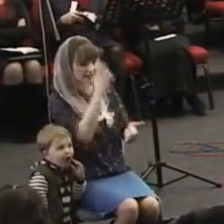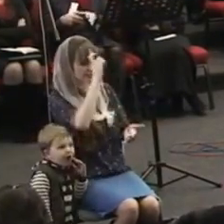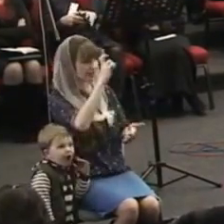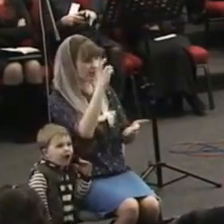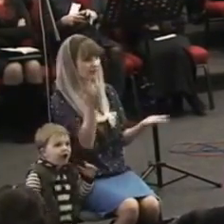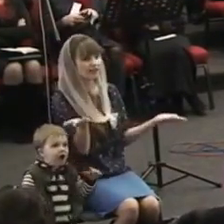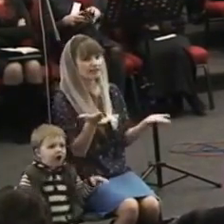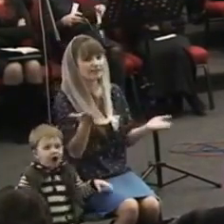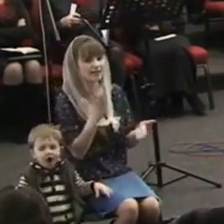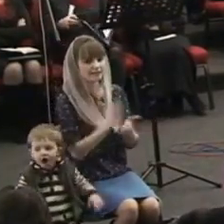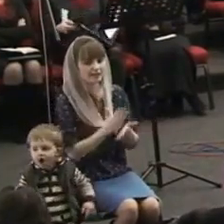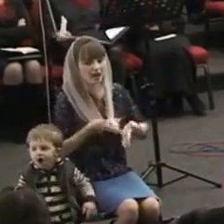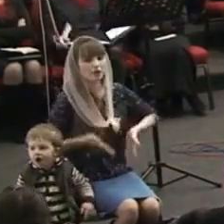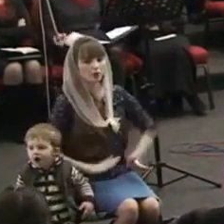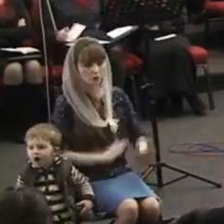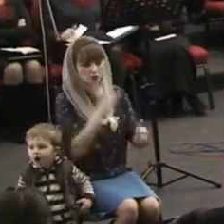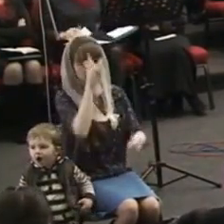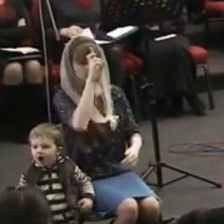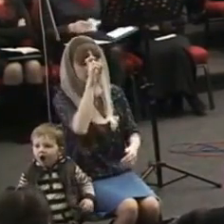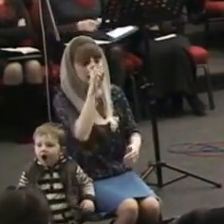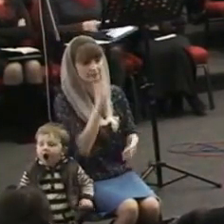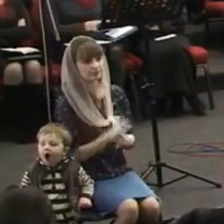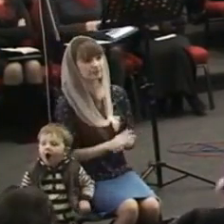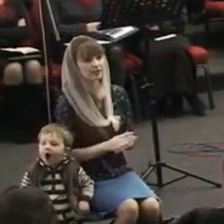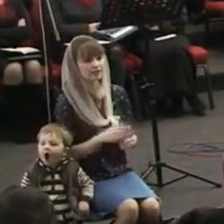хтось. Хтось особливий.